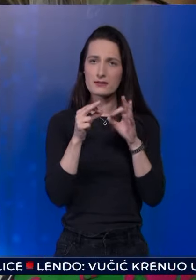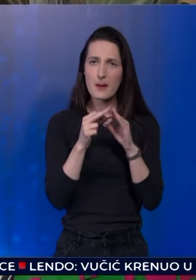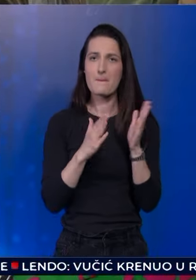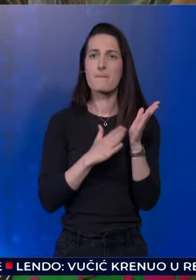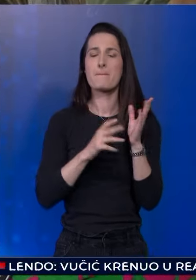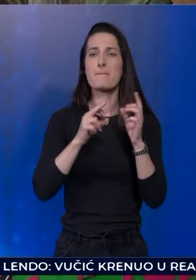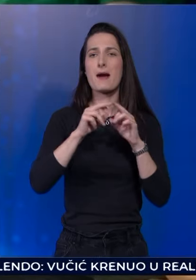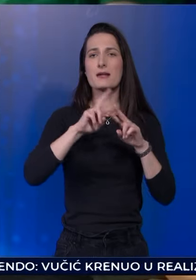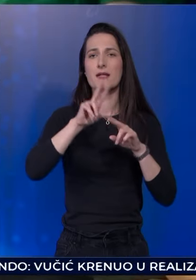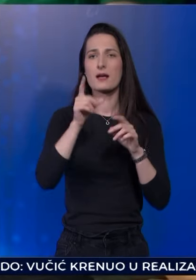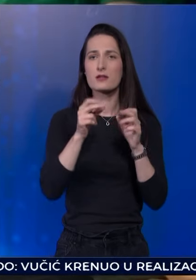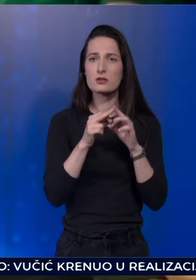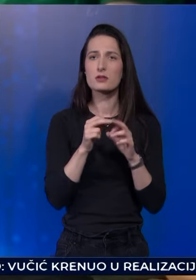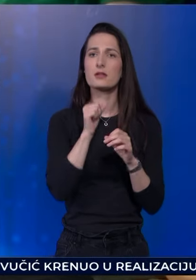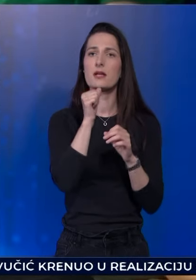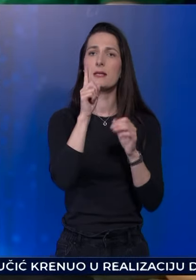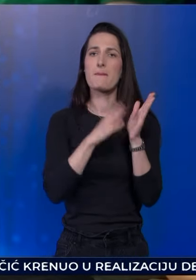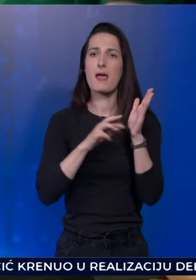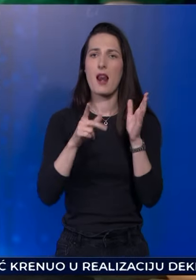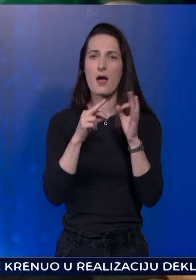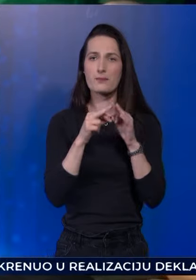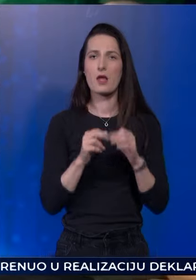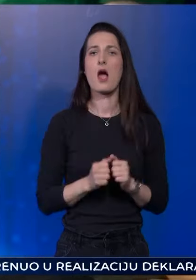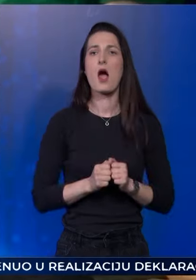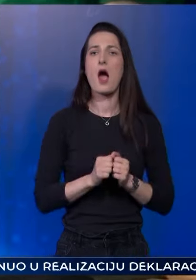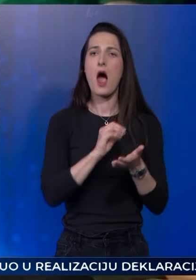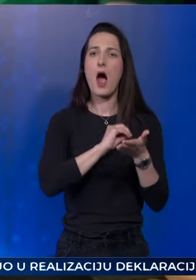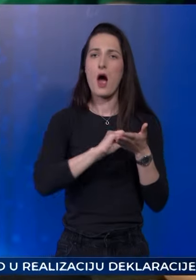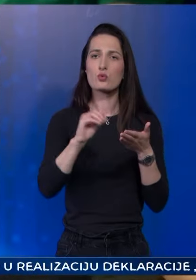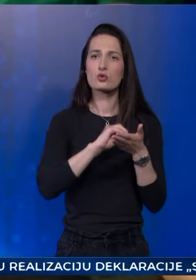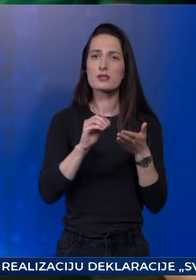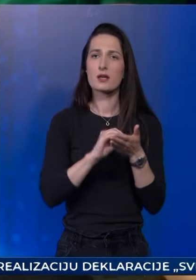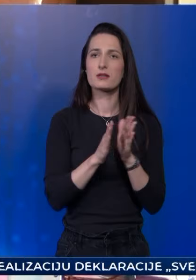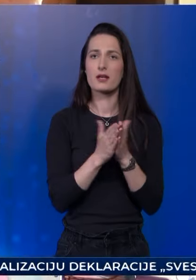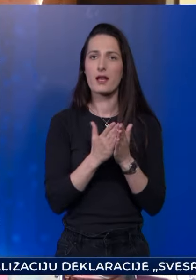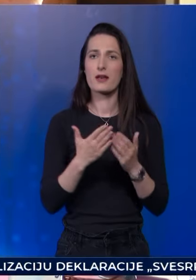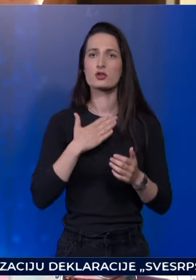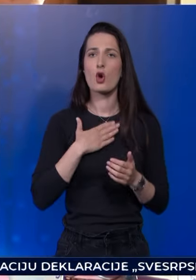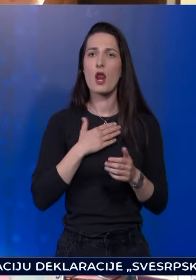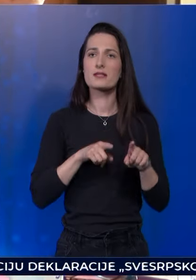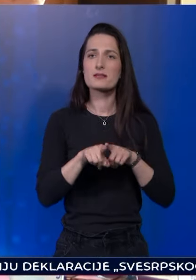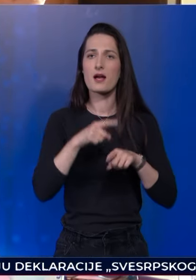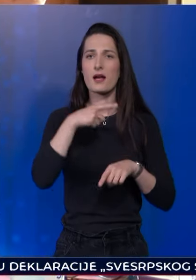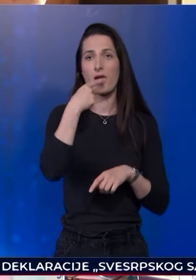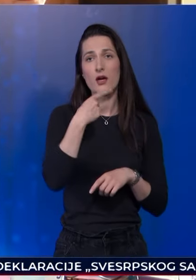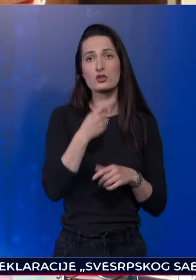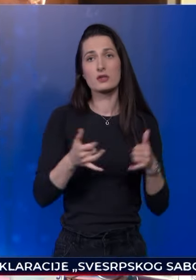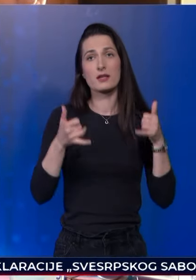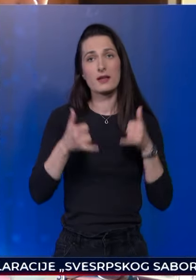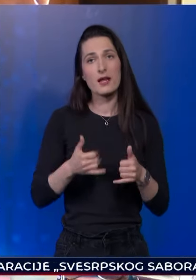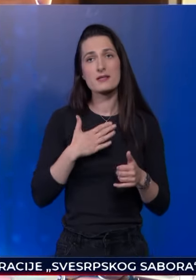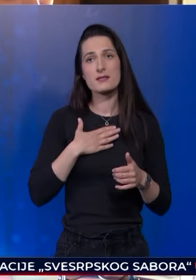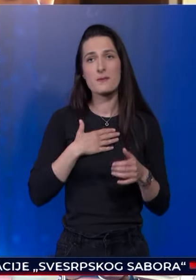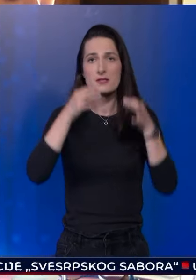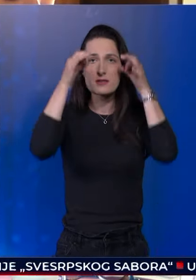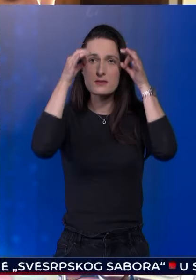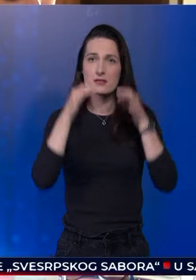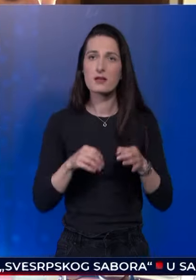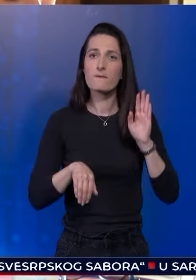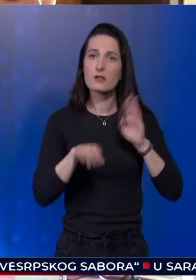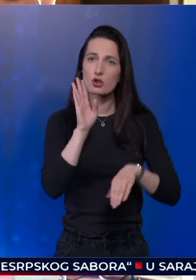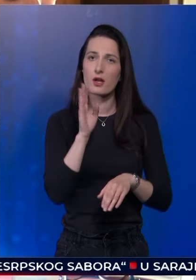Enida Glušac, Mahira Poljak i Imela Kašibović. Autorica knjige, naša kolegica, kaže da danas